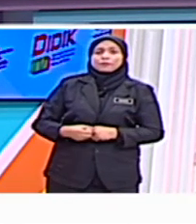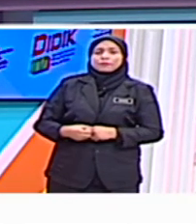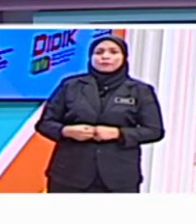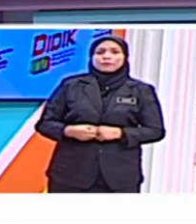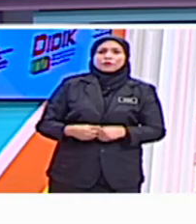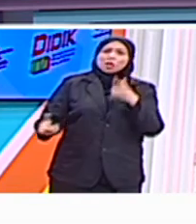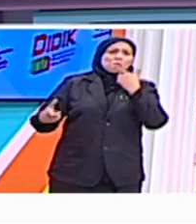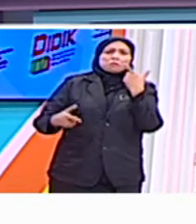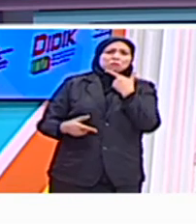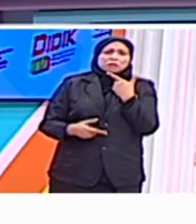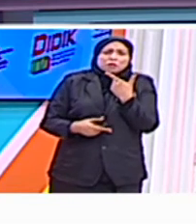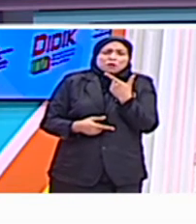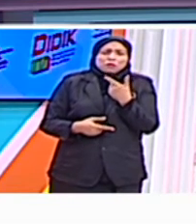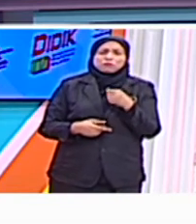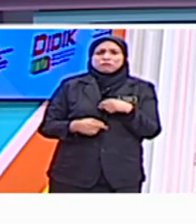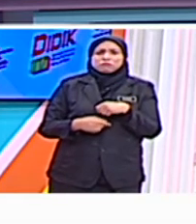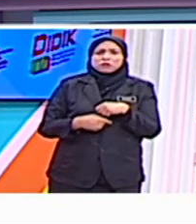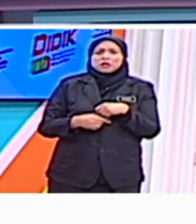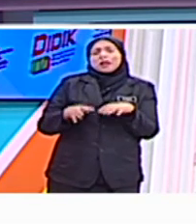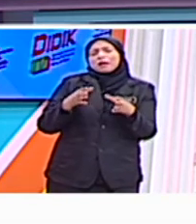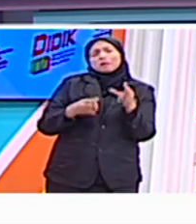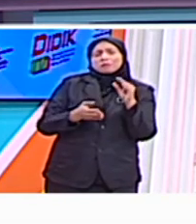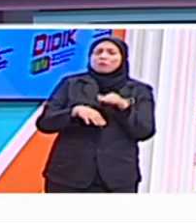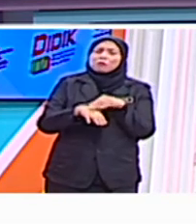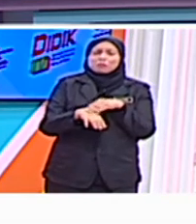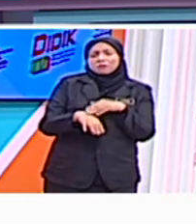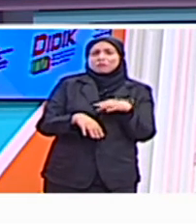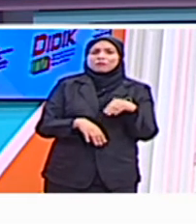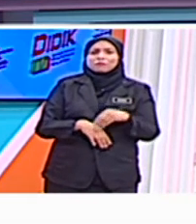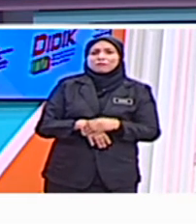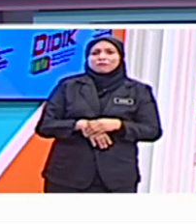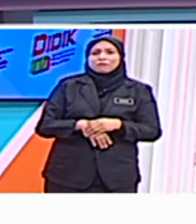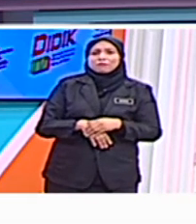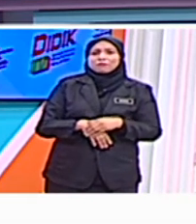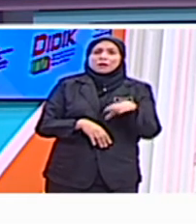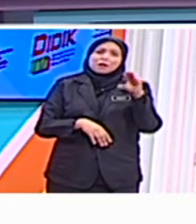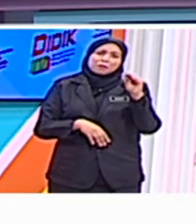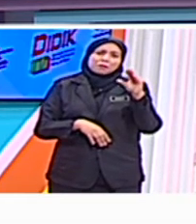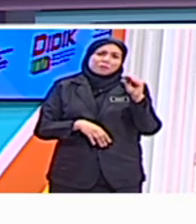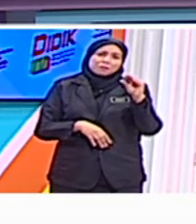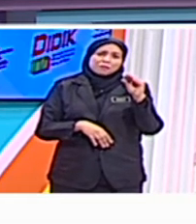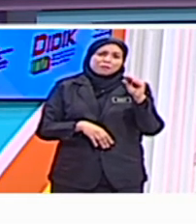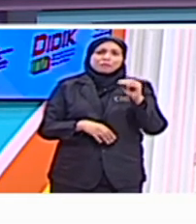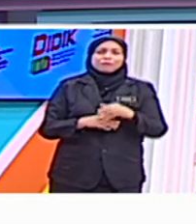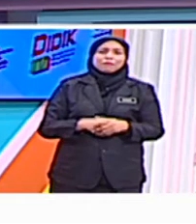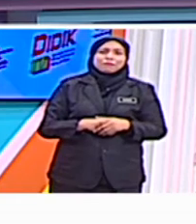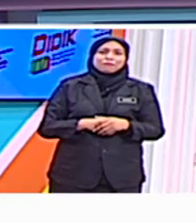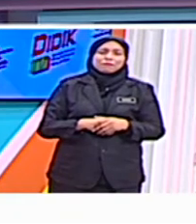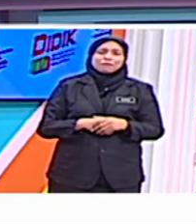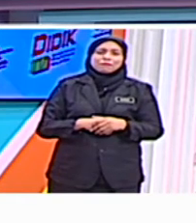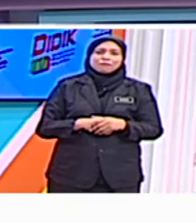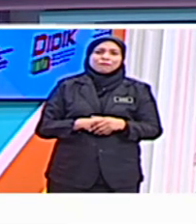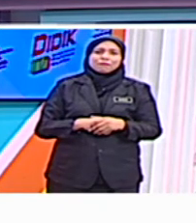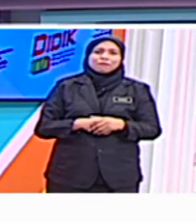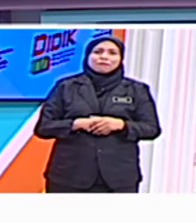Jangan lembut-lembut kan. Kalau orang kata, janganlah, tak mau. Okay. Tak mau. Cikgu pilih seorang murid. Okey, cikgu nak dengar Aira.